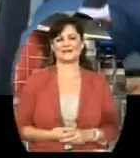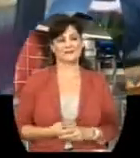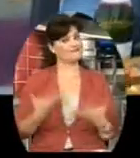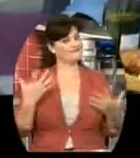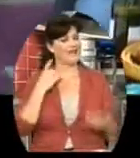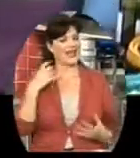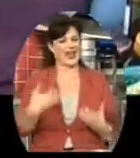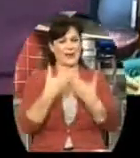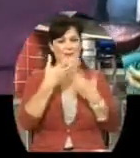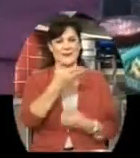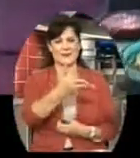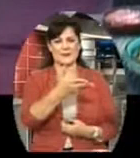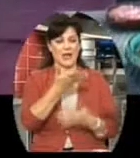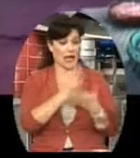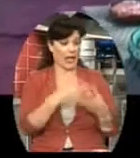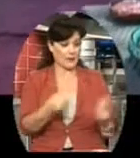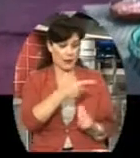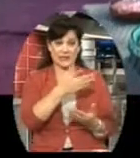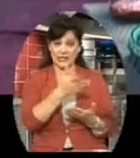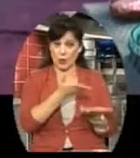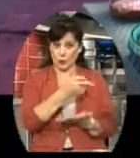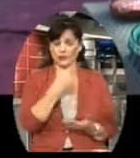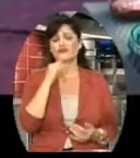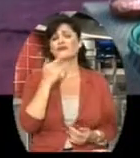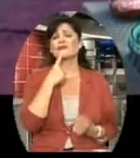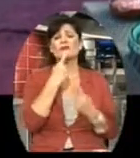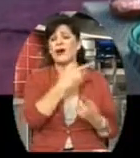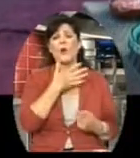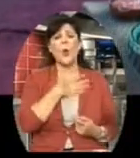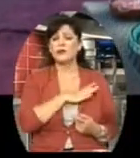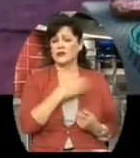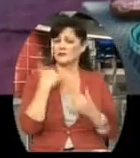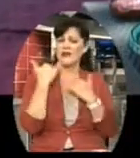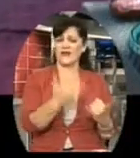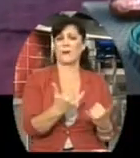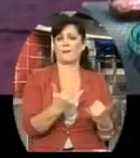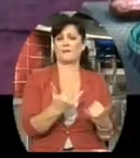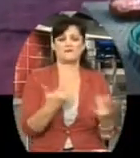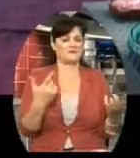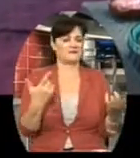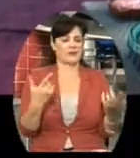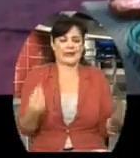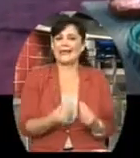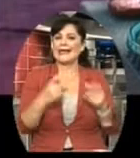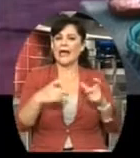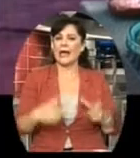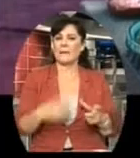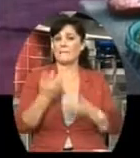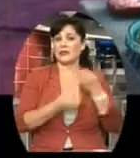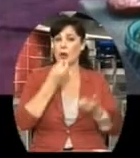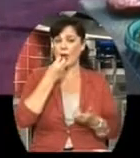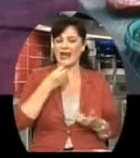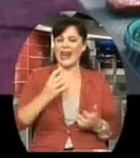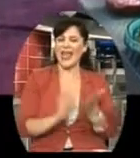רואה פה את הריהוט גן, זה חלק מהשירות. נכון, מה שתרצה אתה תקבל לצימר שלך, אם זה כלים לבישול אוכל על